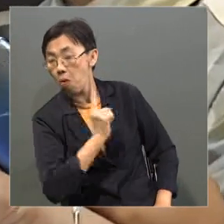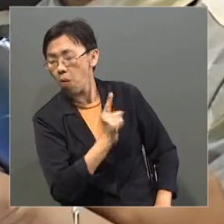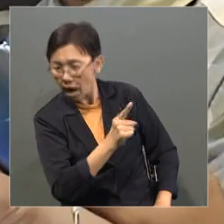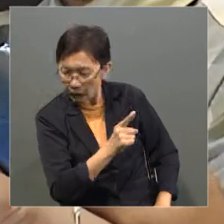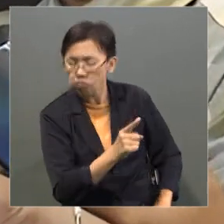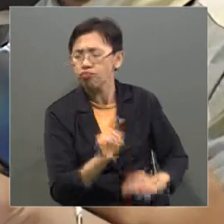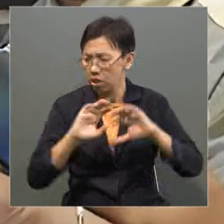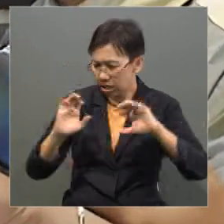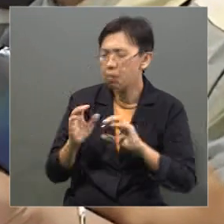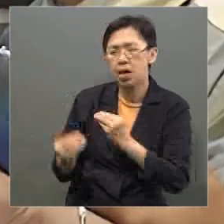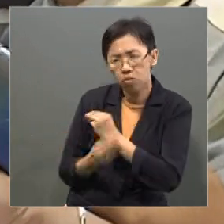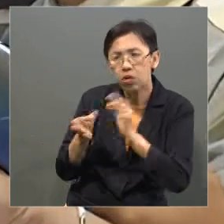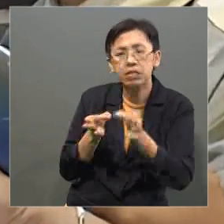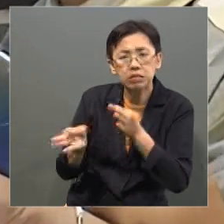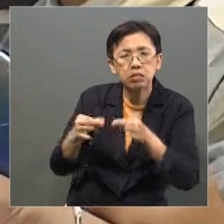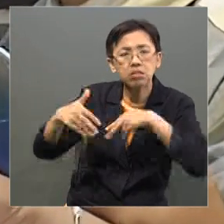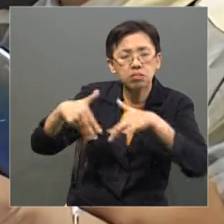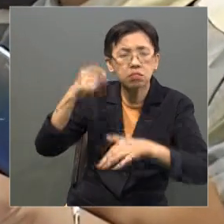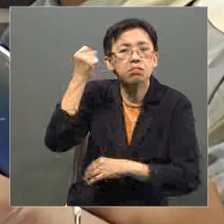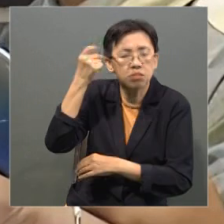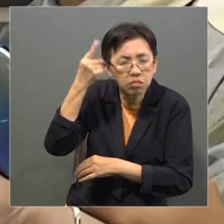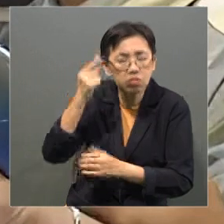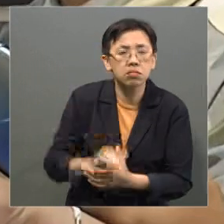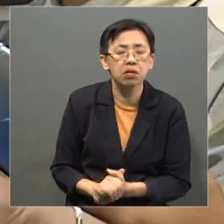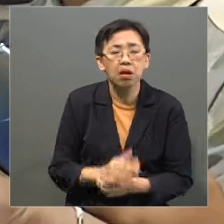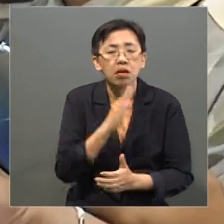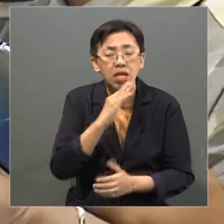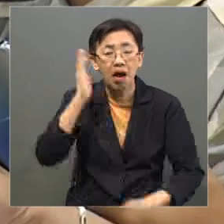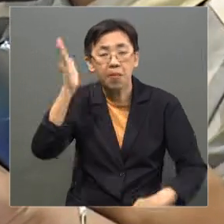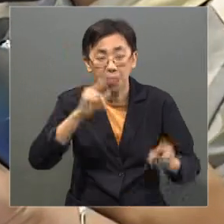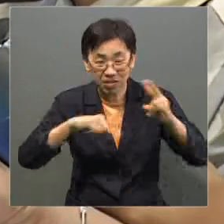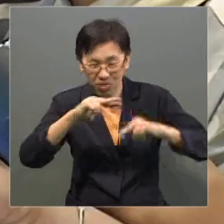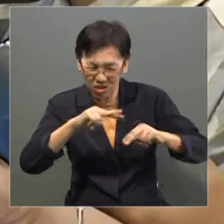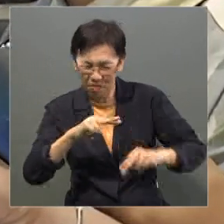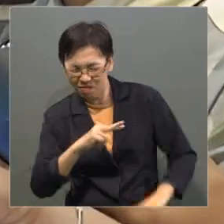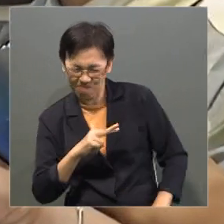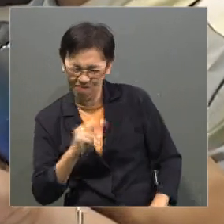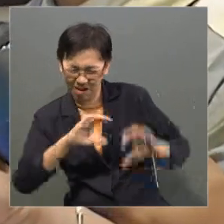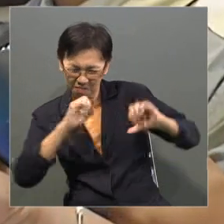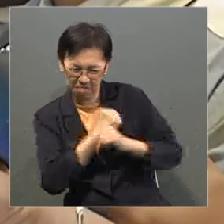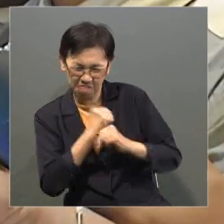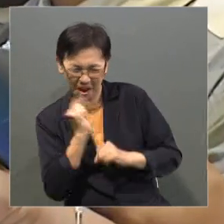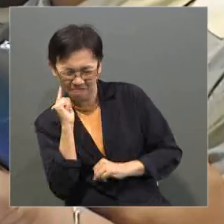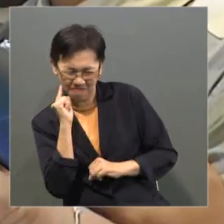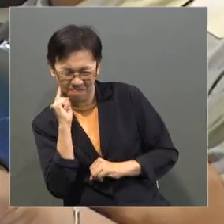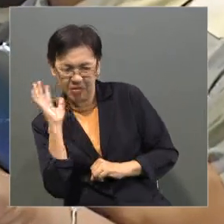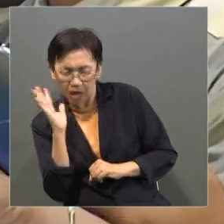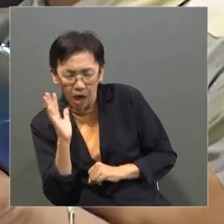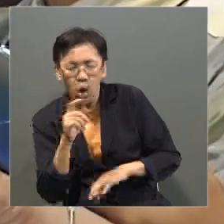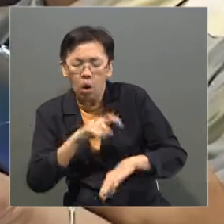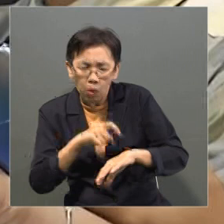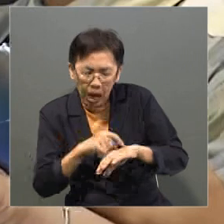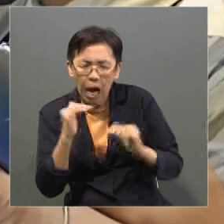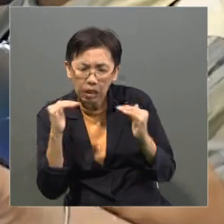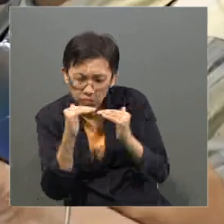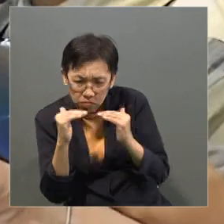งพี่น้องประชาชนจะได้เข้าใจประการที่อภิปรายไม่ว่าวางใจครั้งนี้ก็ควรจะให้เวลามันเป็นไปได้